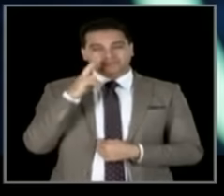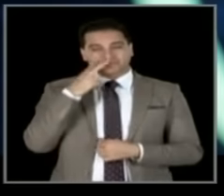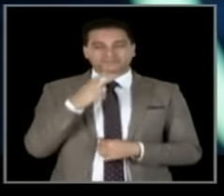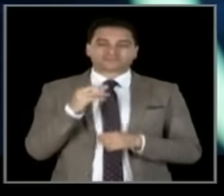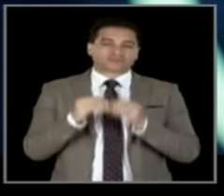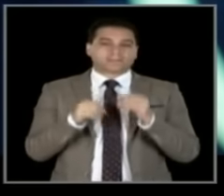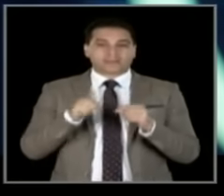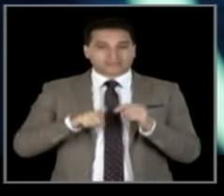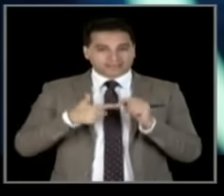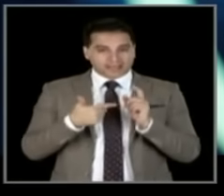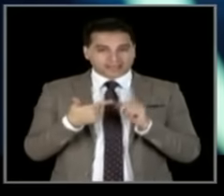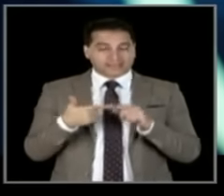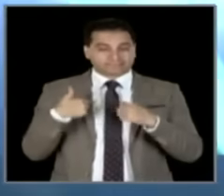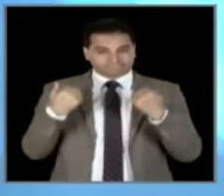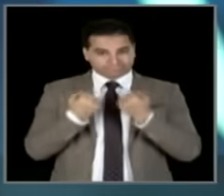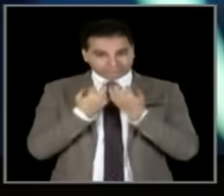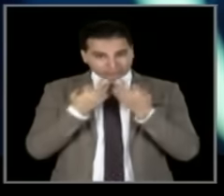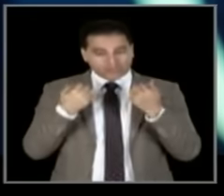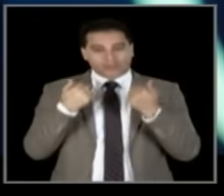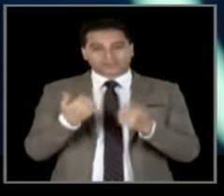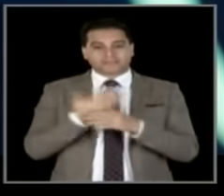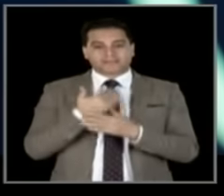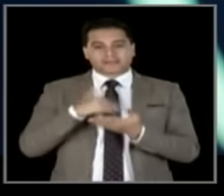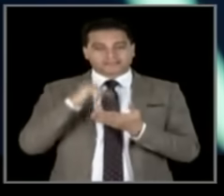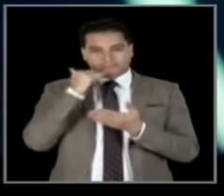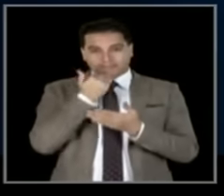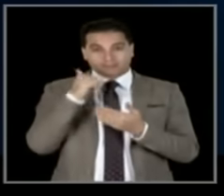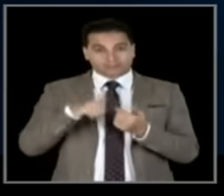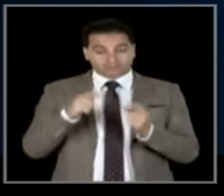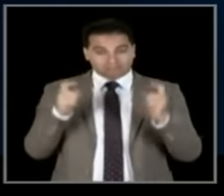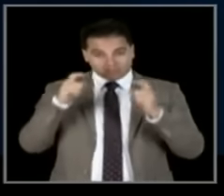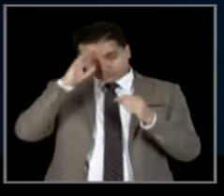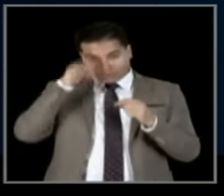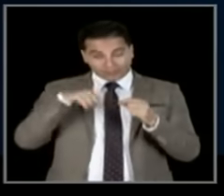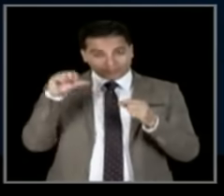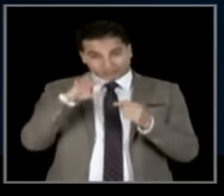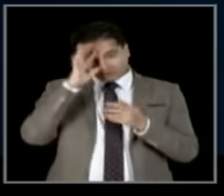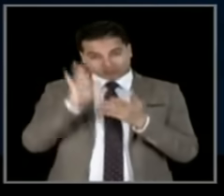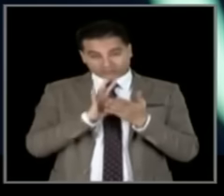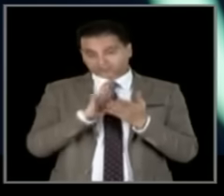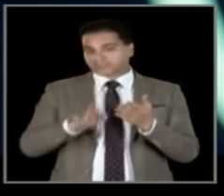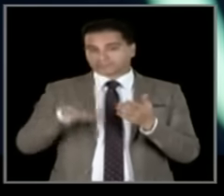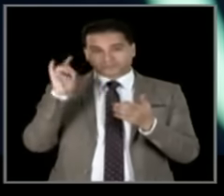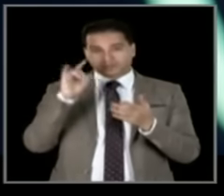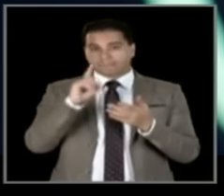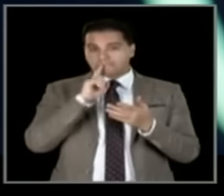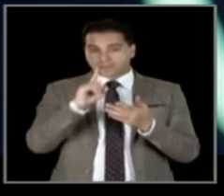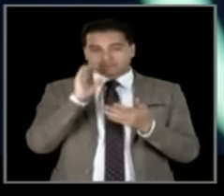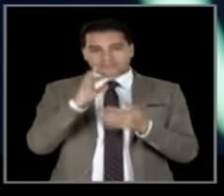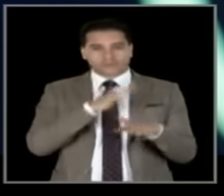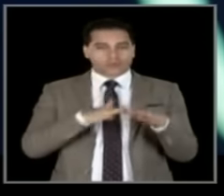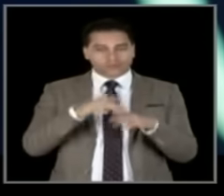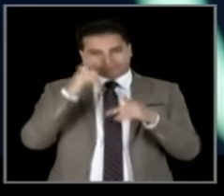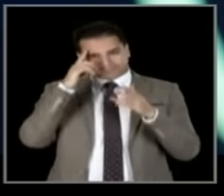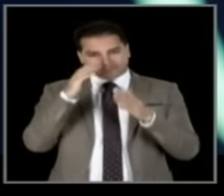لله الماتش ده استعديت بشكل أحسن لأقدم أفضل أداء عندي. ماتش النهاردة مصيري بالنسبة لنا، لو خسرنا لا قدر الله هنودع البطولة، بالتالي لازم كل واحد